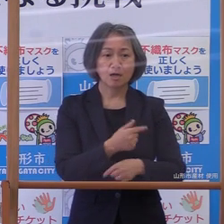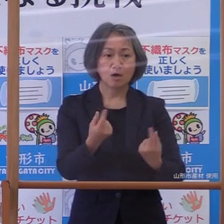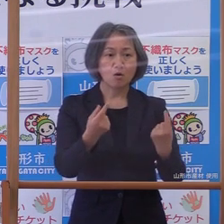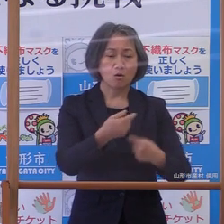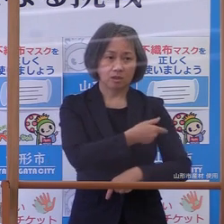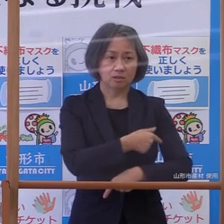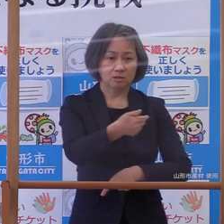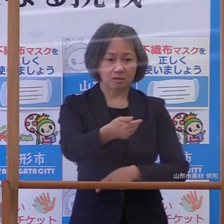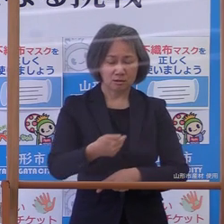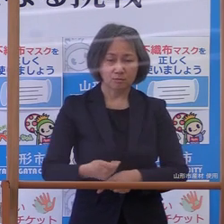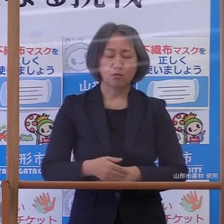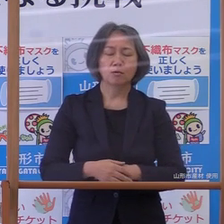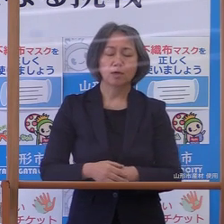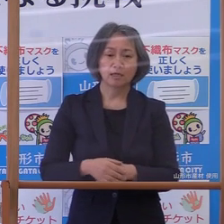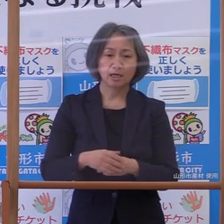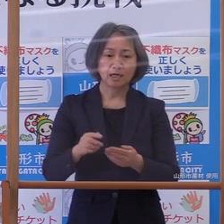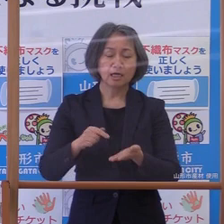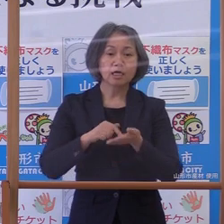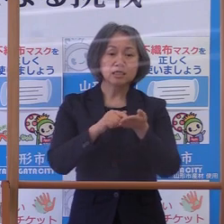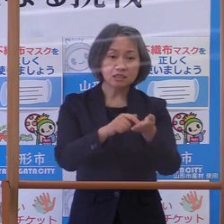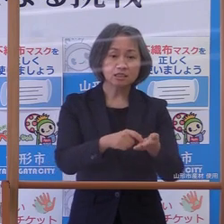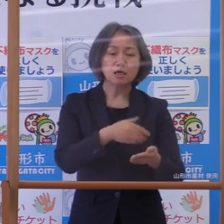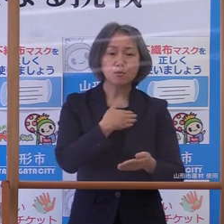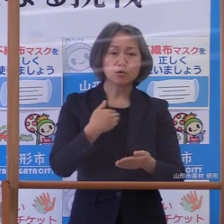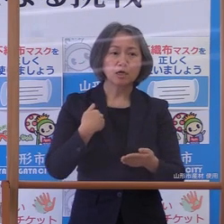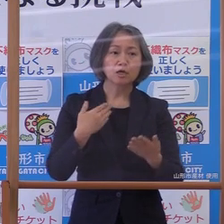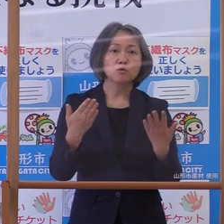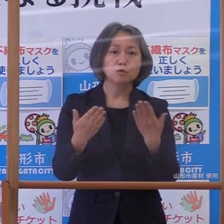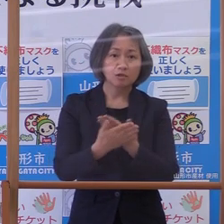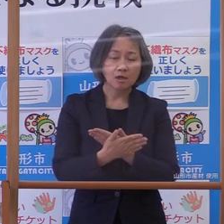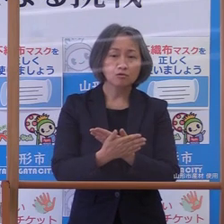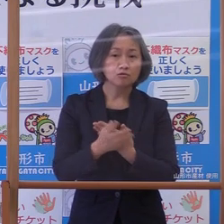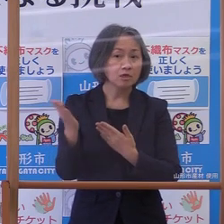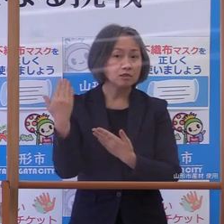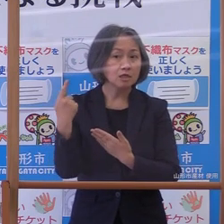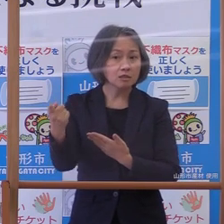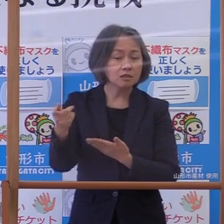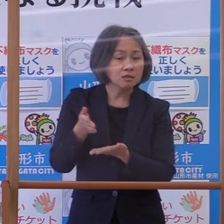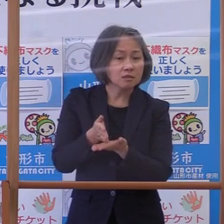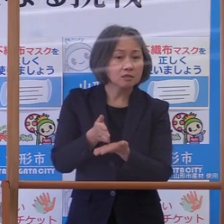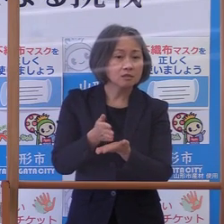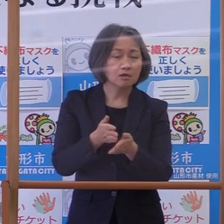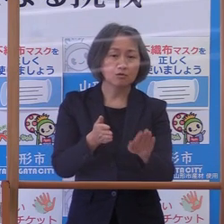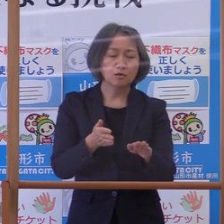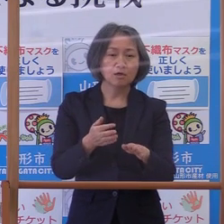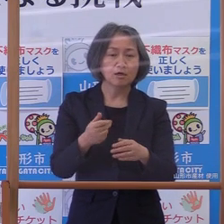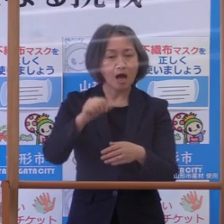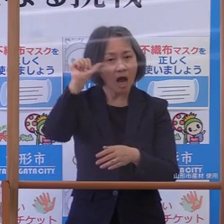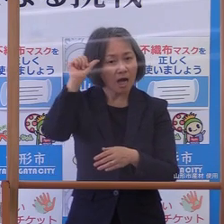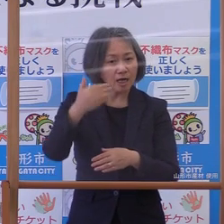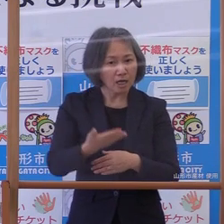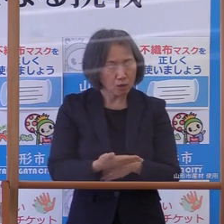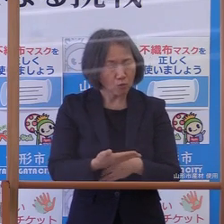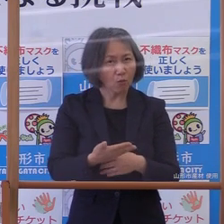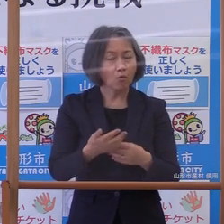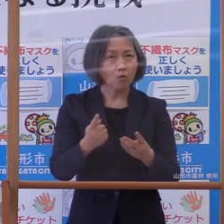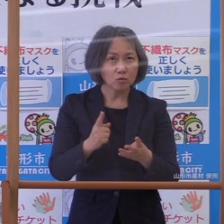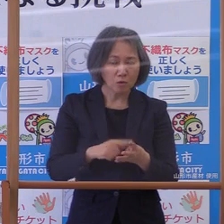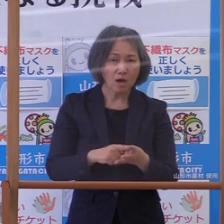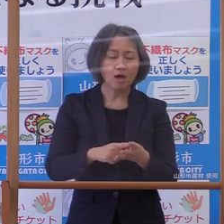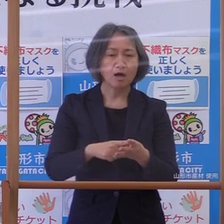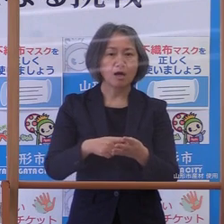てたと思うんですけど、ちょっとそこをもう少し具体的に伺ってもよろしいですか。アンケート機能を取ったりとか、あとこの後の申請